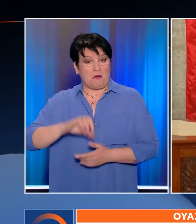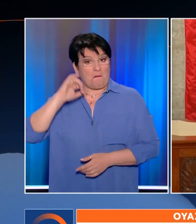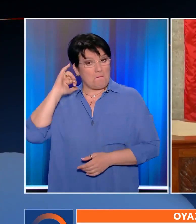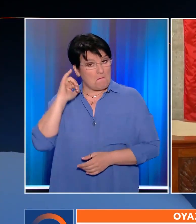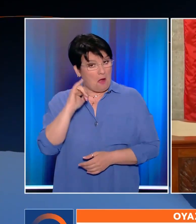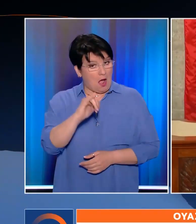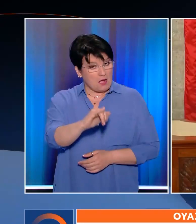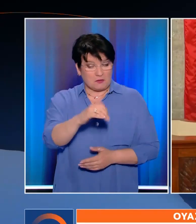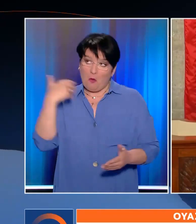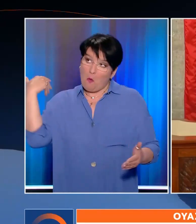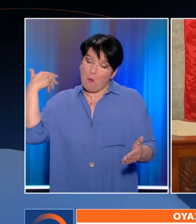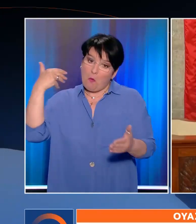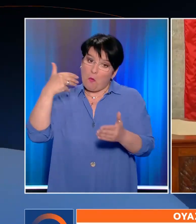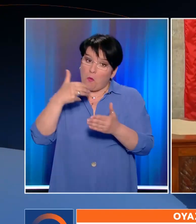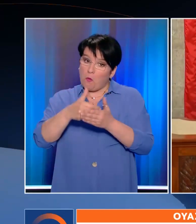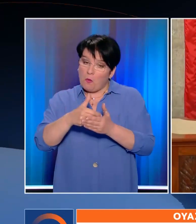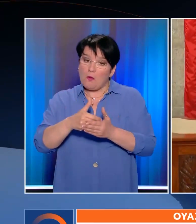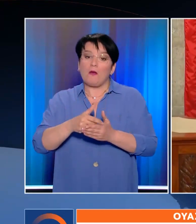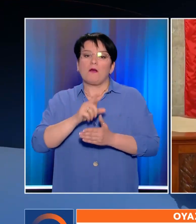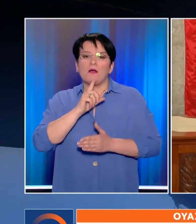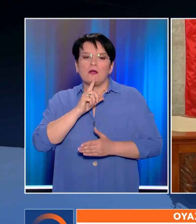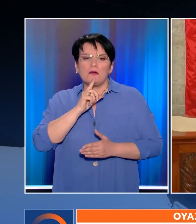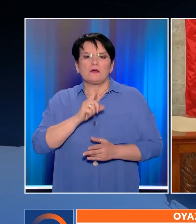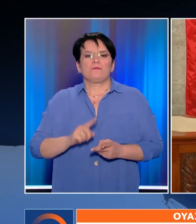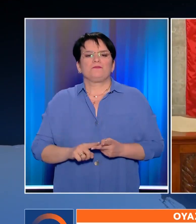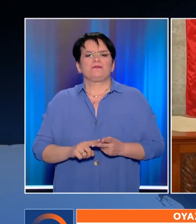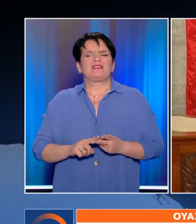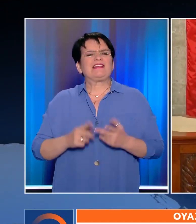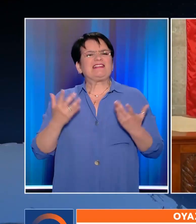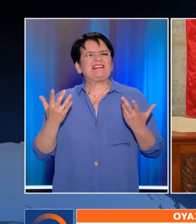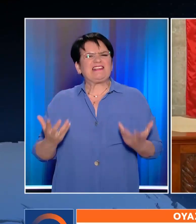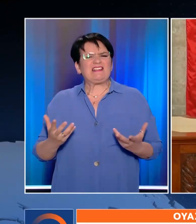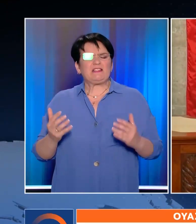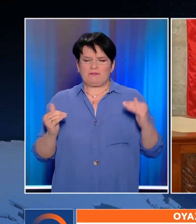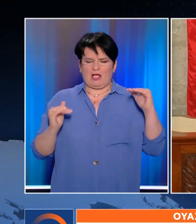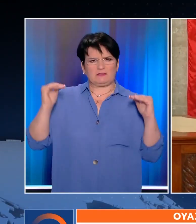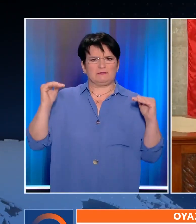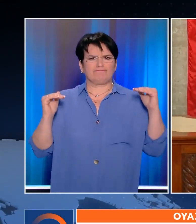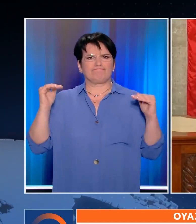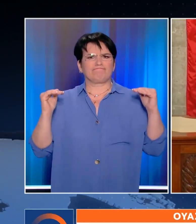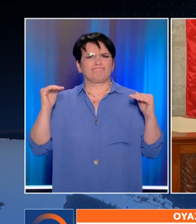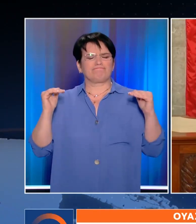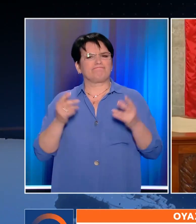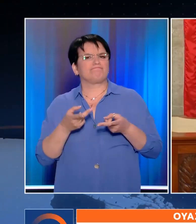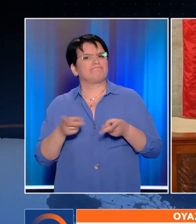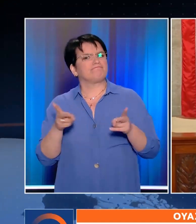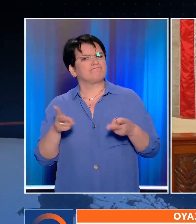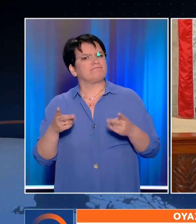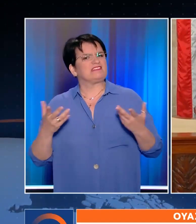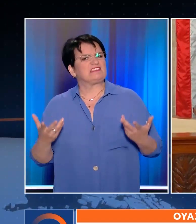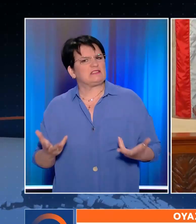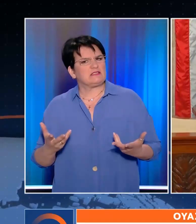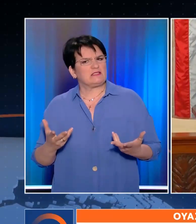όμως έχοντας τα checks and balances, εκείνα δηλαδή τα αντίβαρα, τα οποία επιτρέπουν